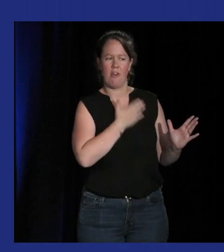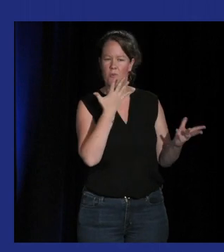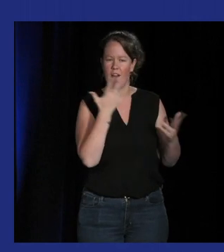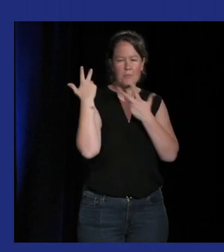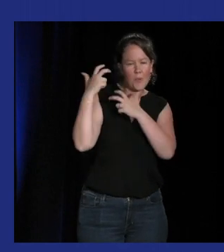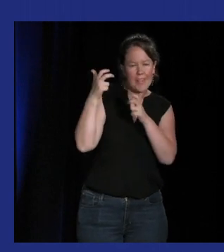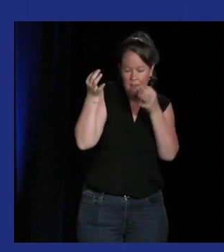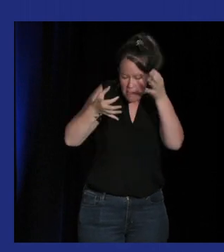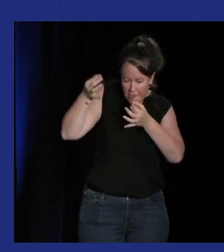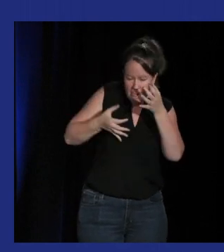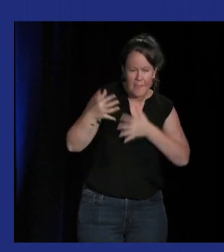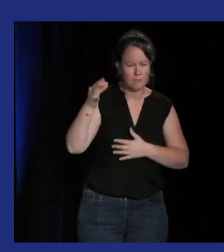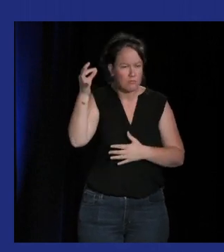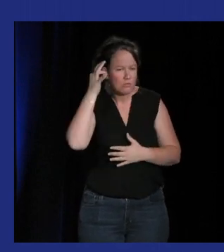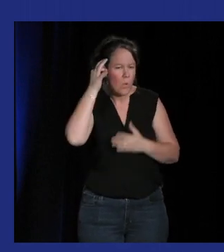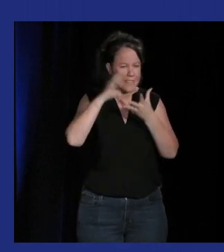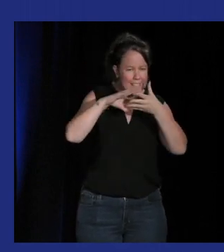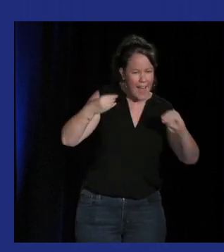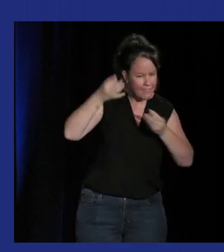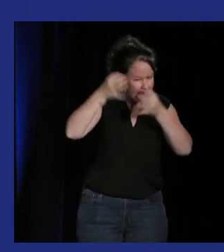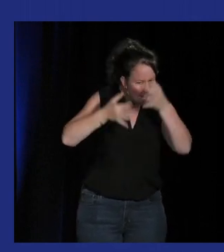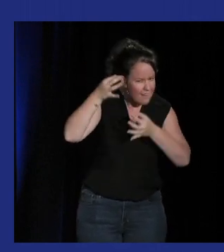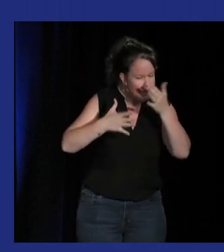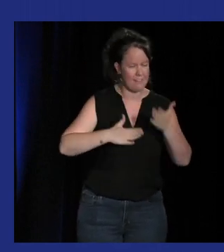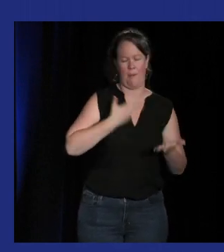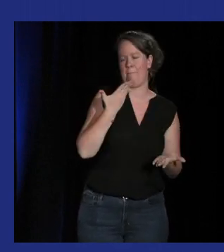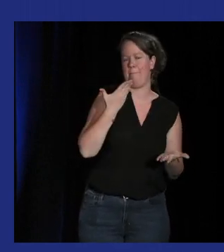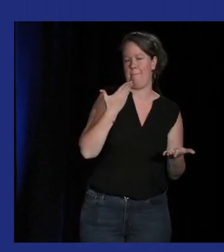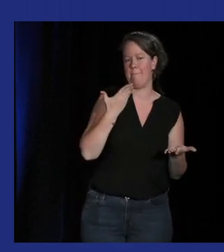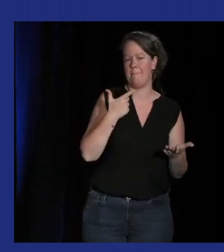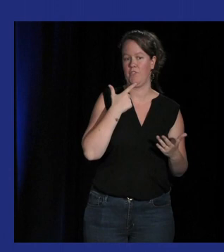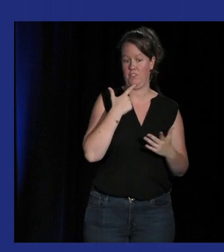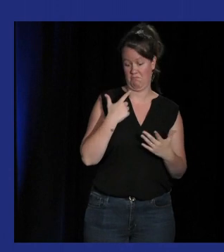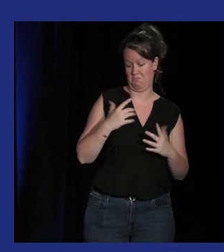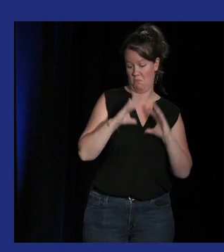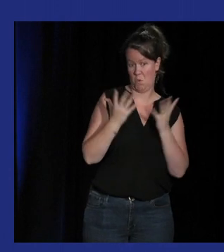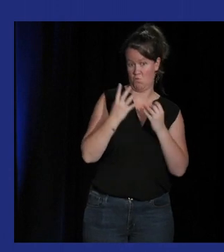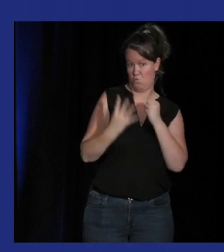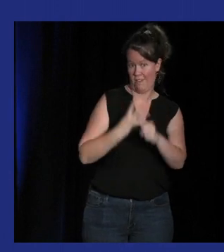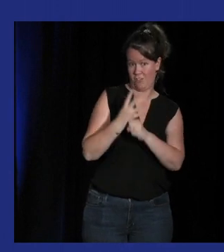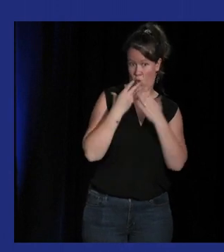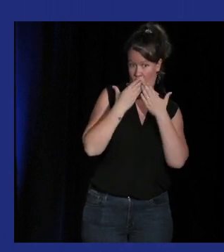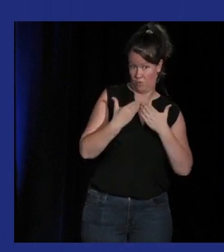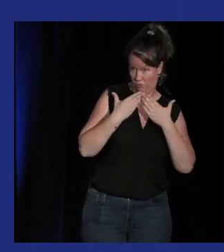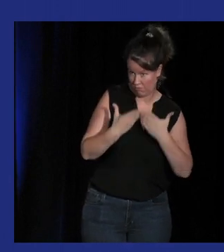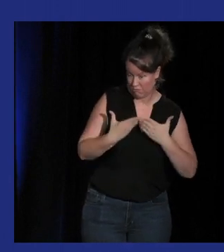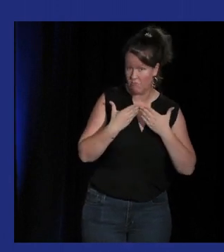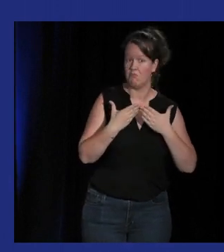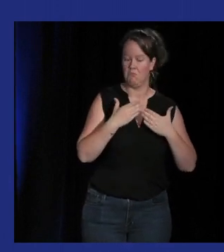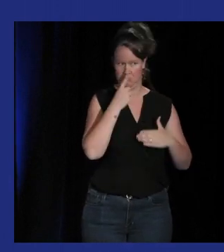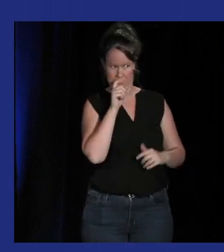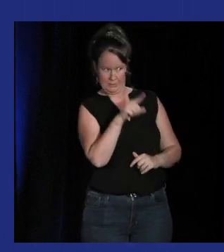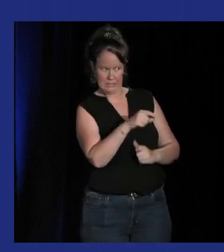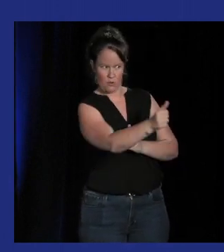puis après le son design et en à la fin de 4 ans d'études je me soutiens ok le jeu vidéo